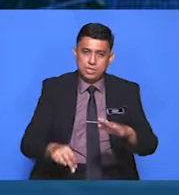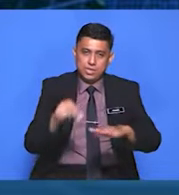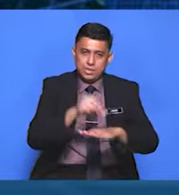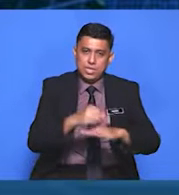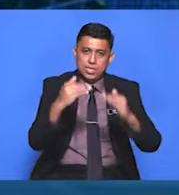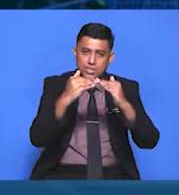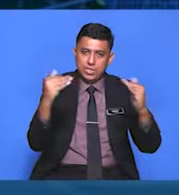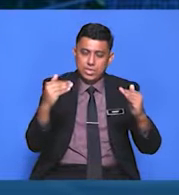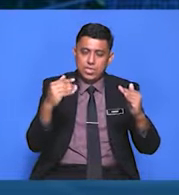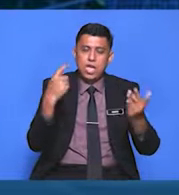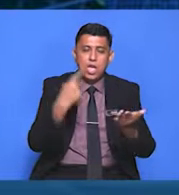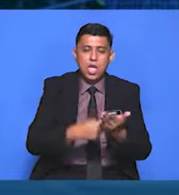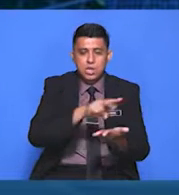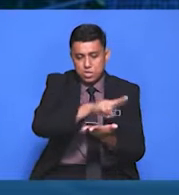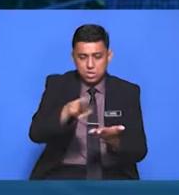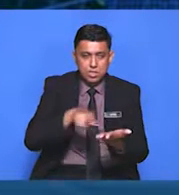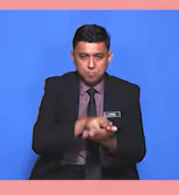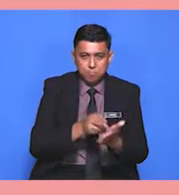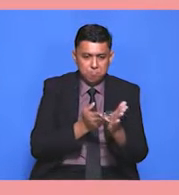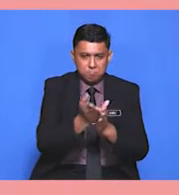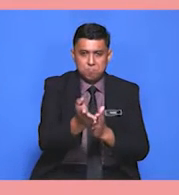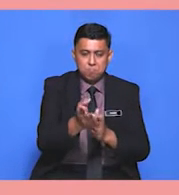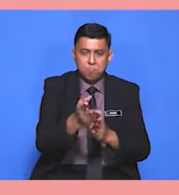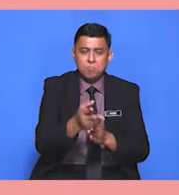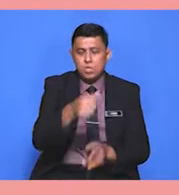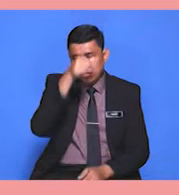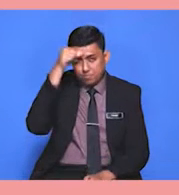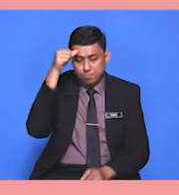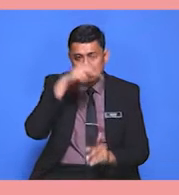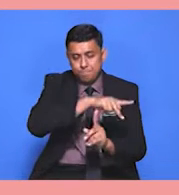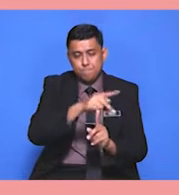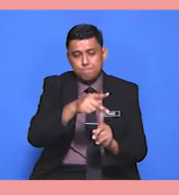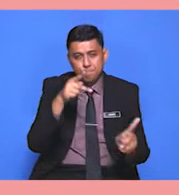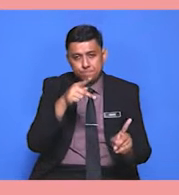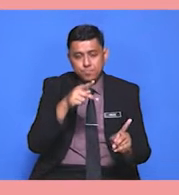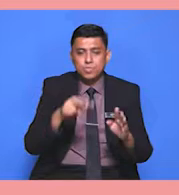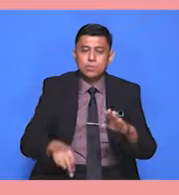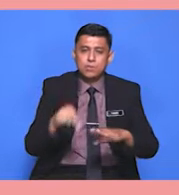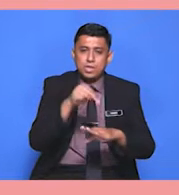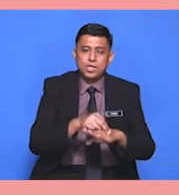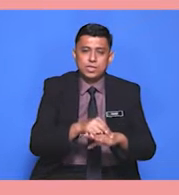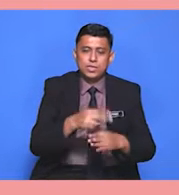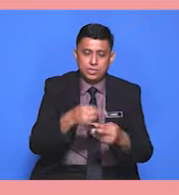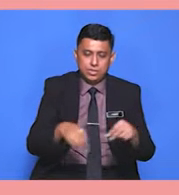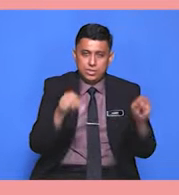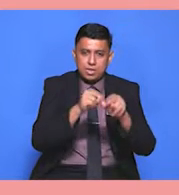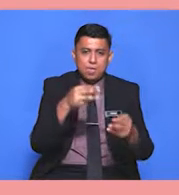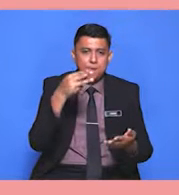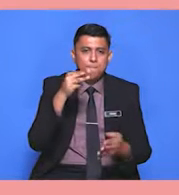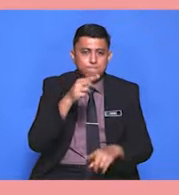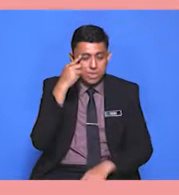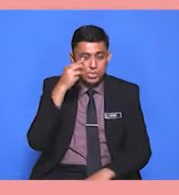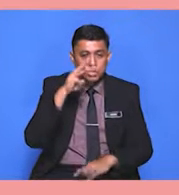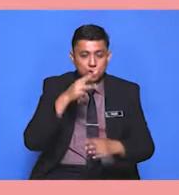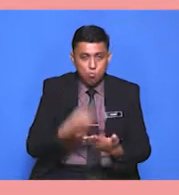secara berterusan akibat daripada naik nilai mata wang negara